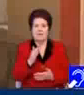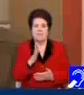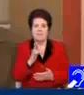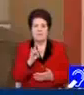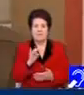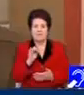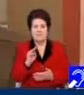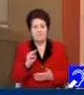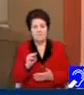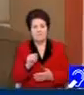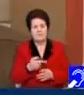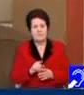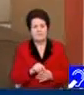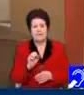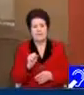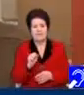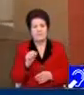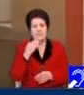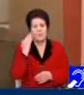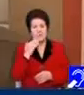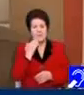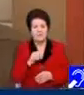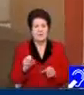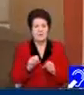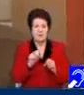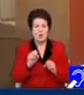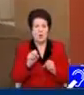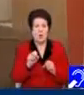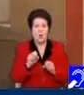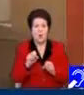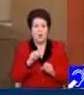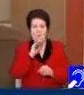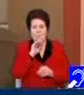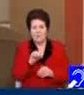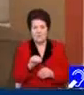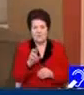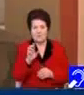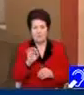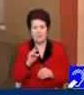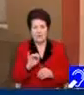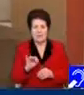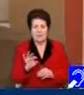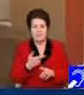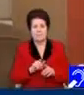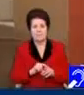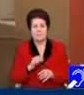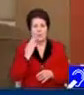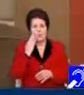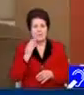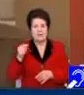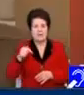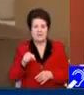pediatrică românească, unde, sub bagheta profesorului Boia, Sinfonia Chirurgiei Pediatrice